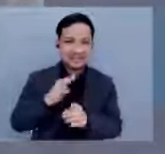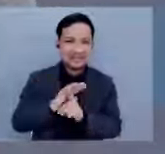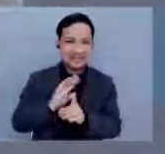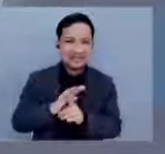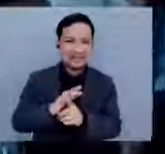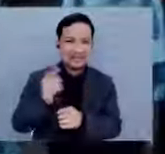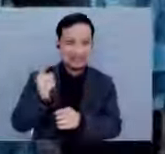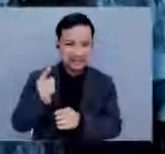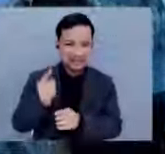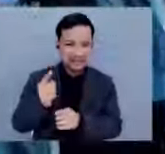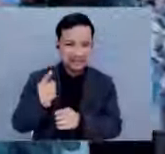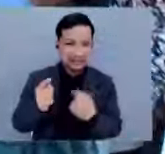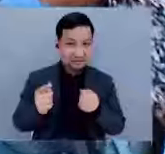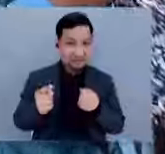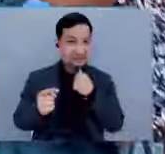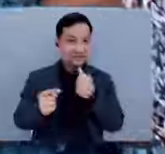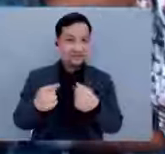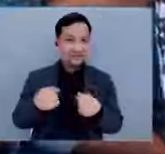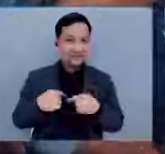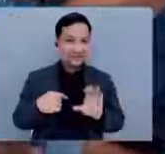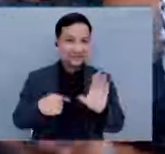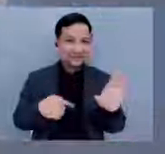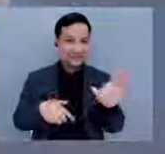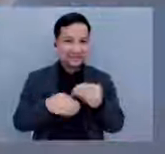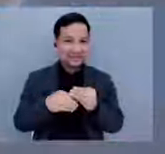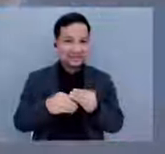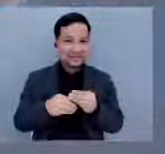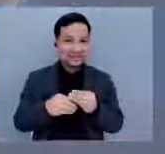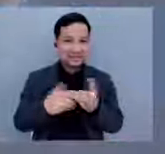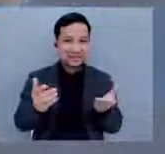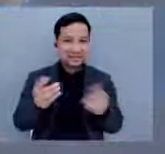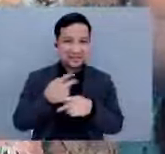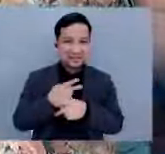Sila yan, Jess. Hindi kami, ha? Nakausap ko ng mga producer.